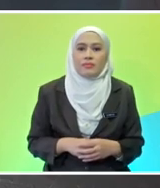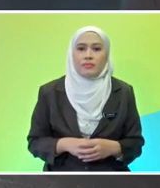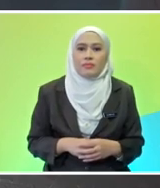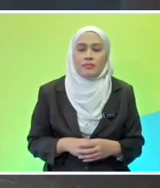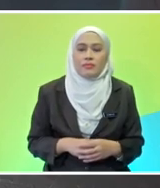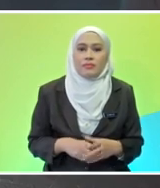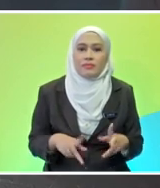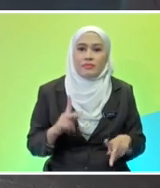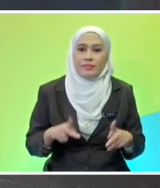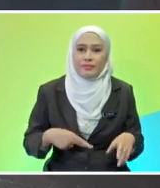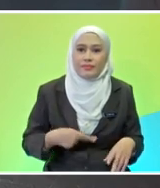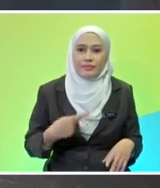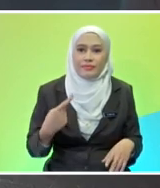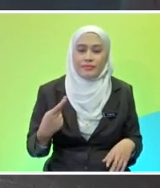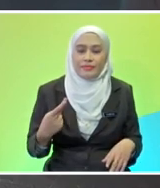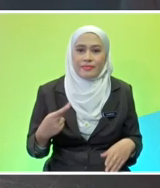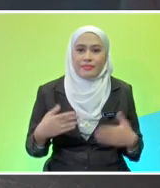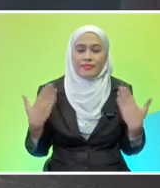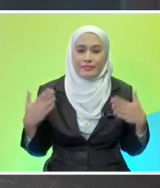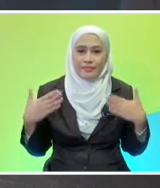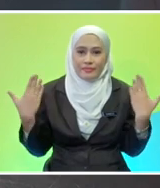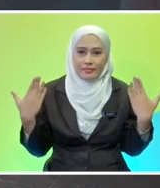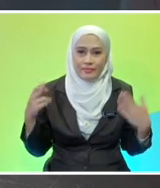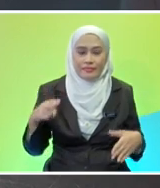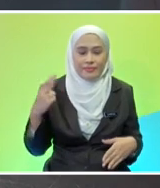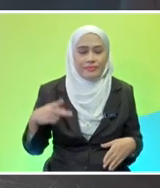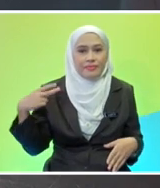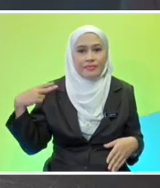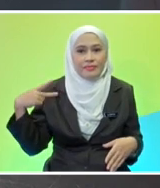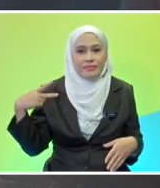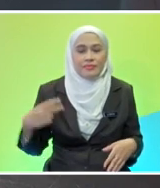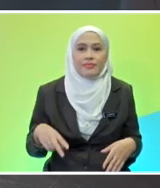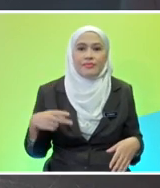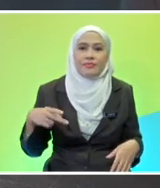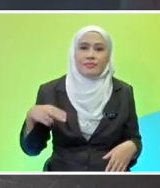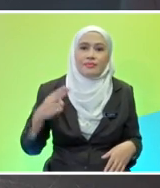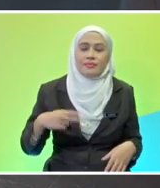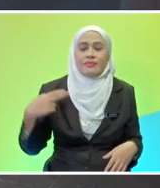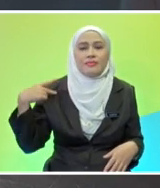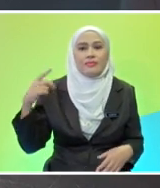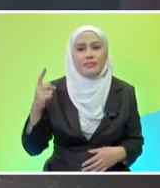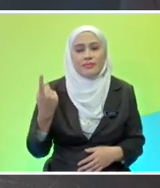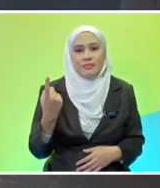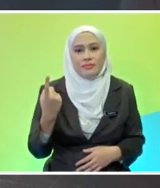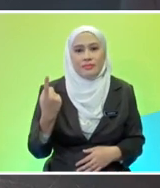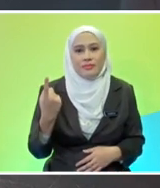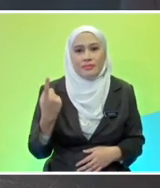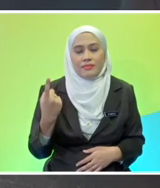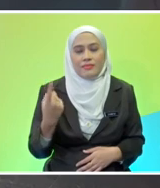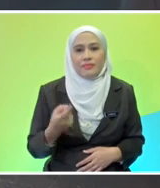kata kalau rasa gembira hentak kaki. Dia cuma sebut hentak kaki saja. Dia tak ada sebut hentak dua kaki